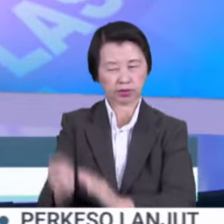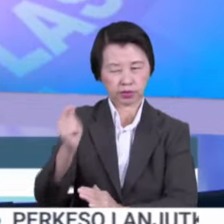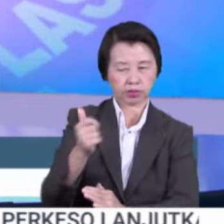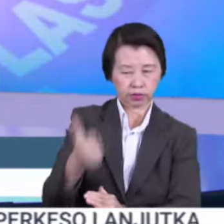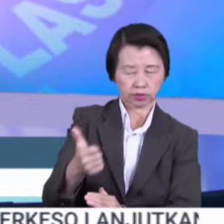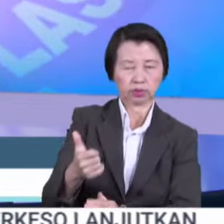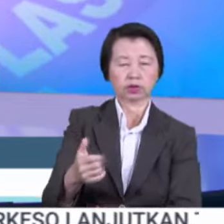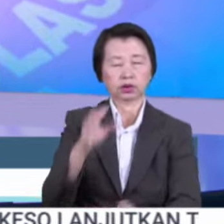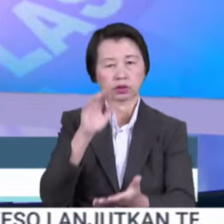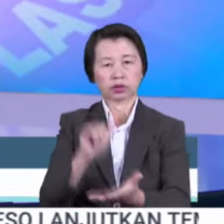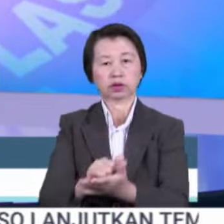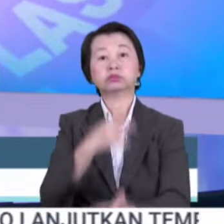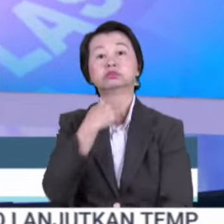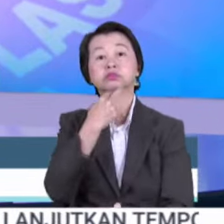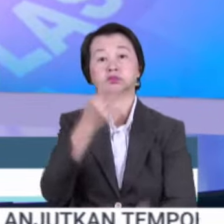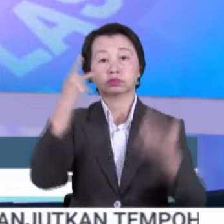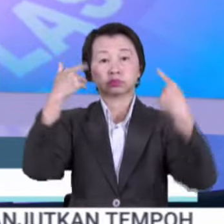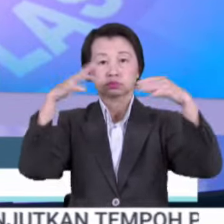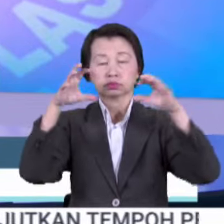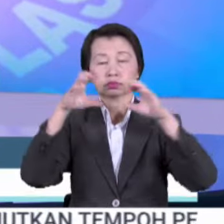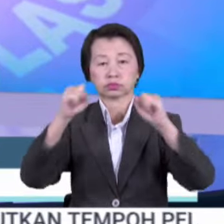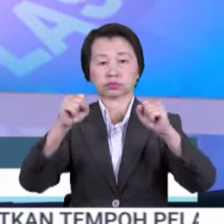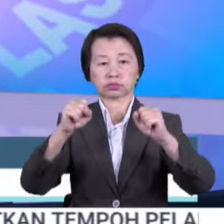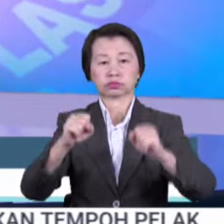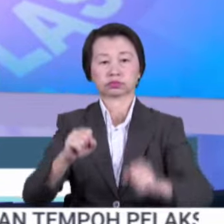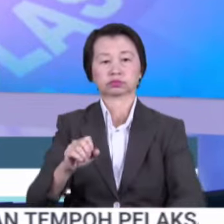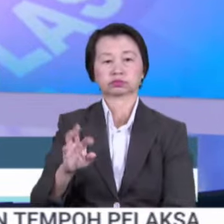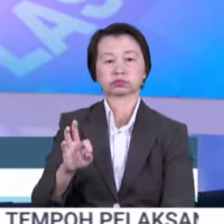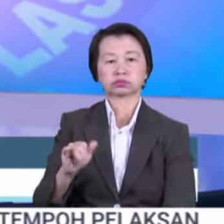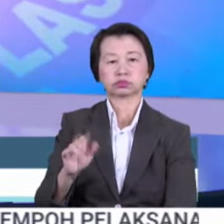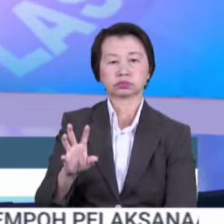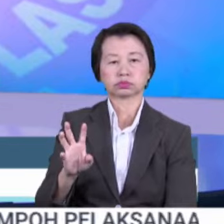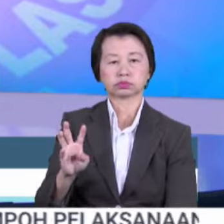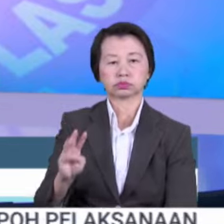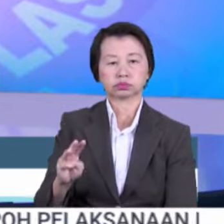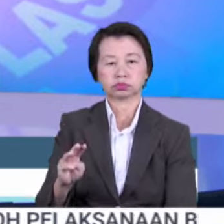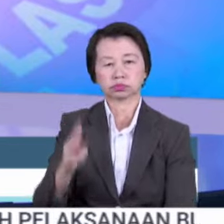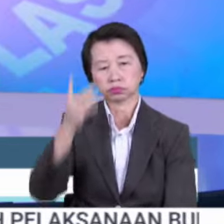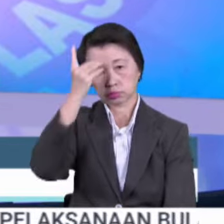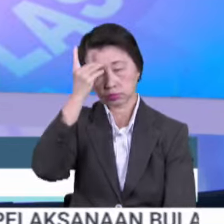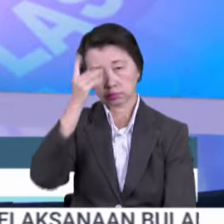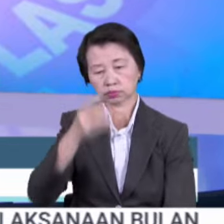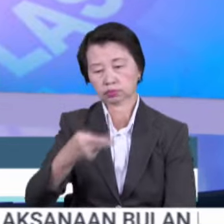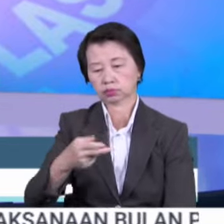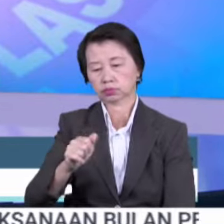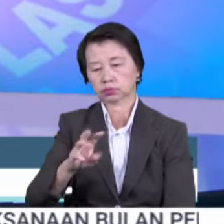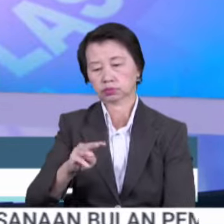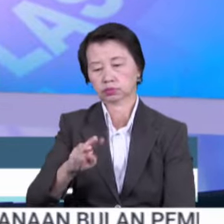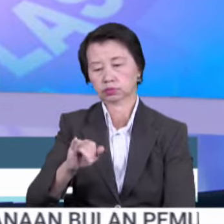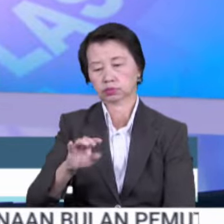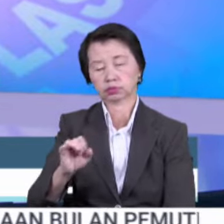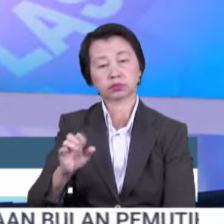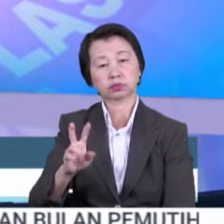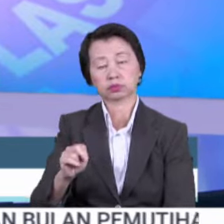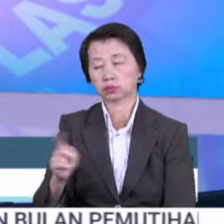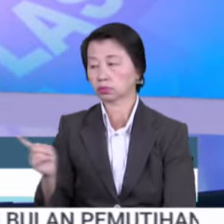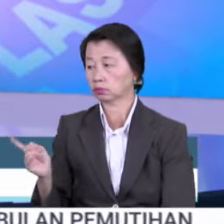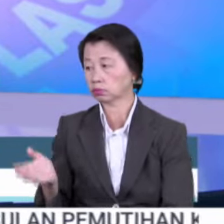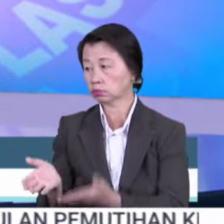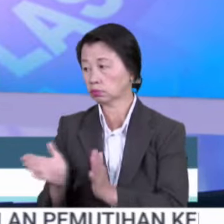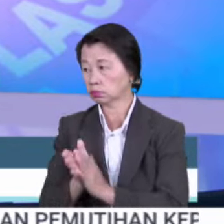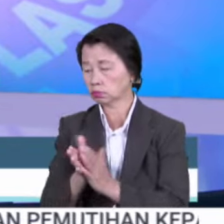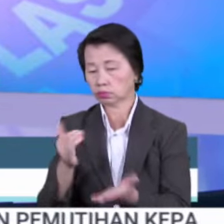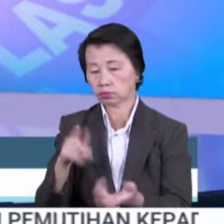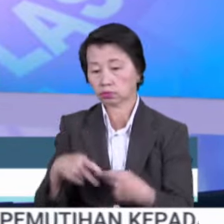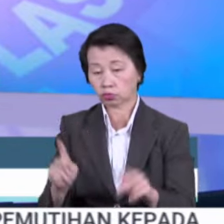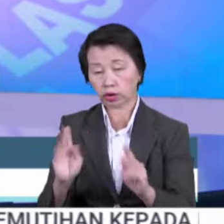Keyakinan itu disuarakan presiden Persatuan bola sepak Malaysia FM Datuk Hamidin Muhammad Amin ketika diminta mengulas mengenai